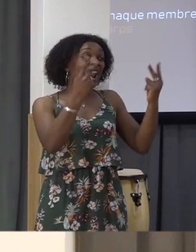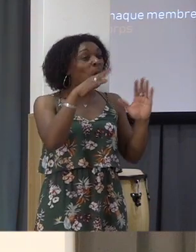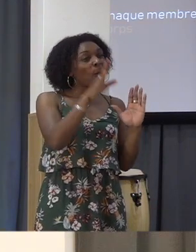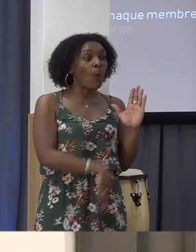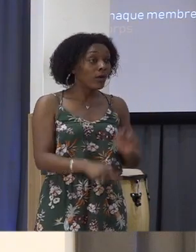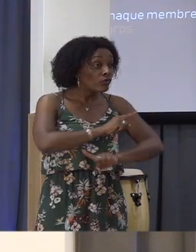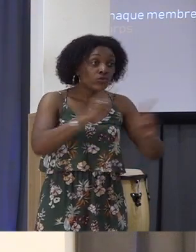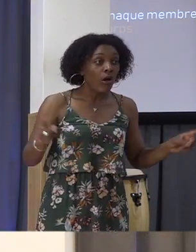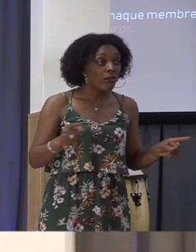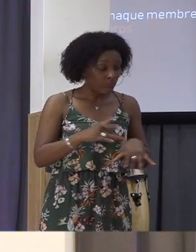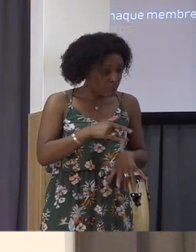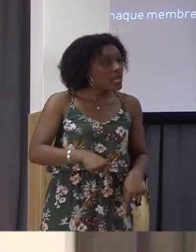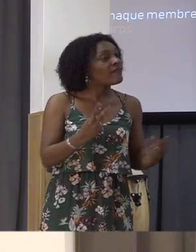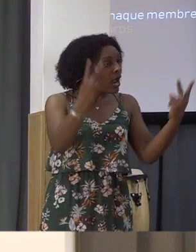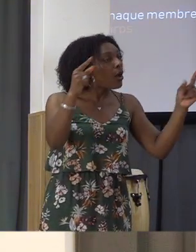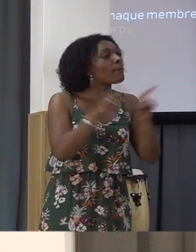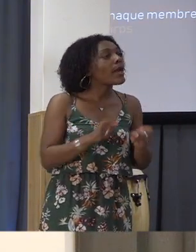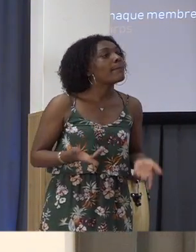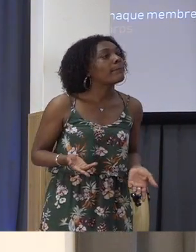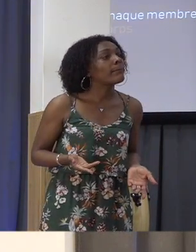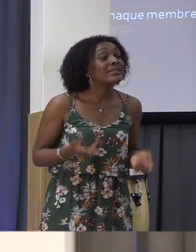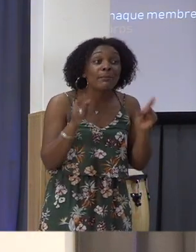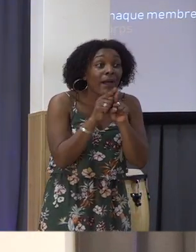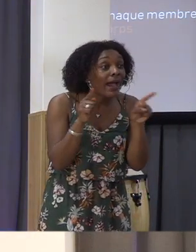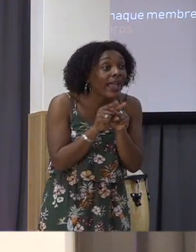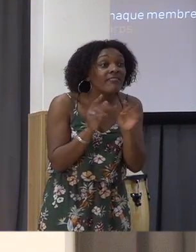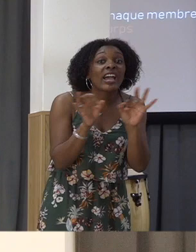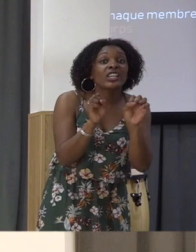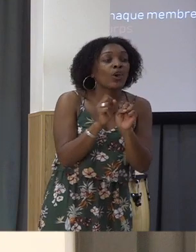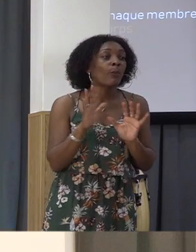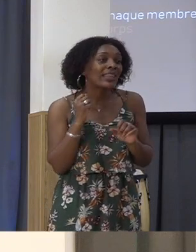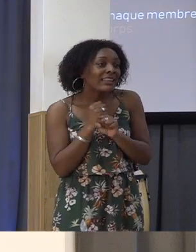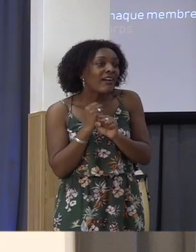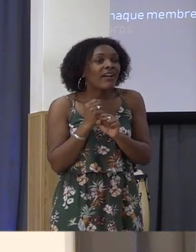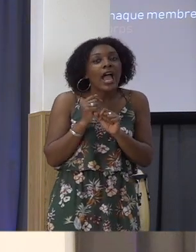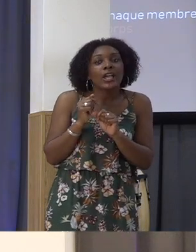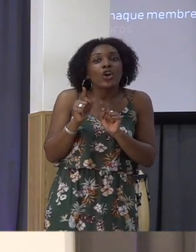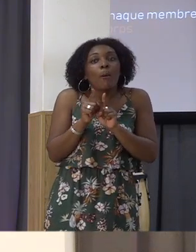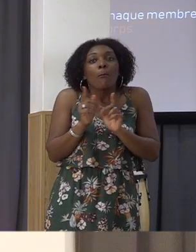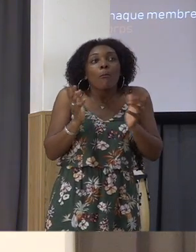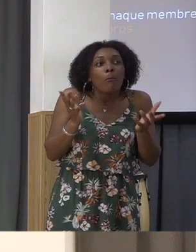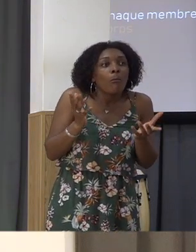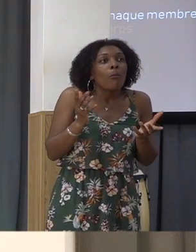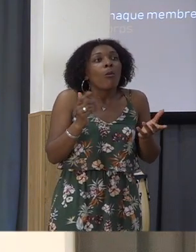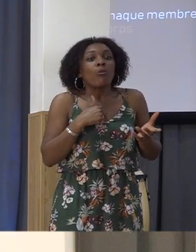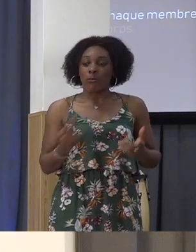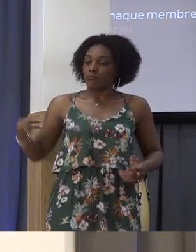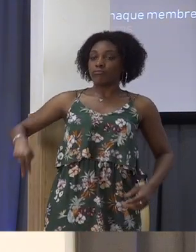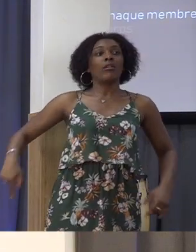le même honneur. Cette différence fait que chacun ne se sent peut-être pas